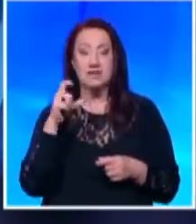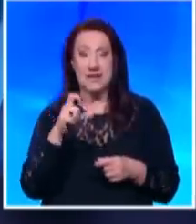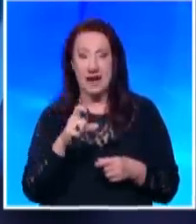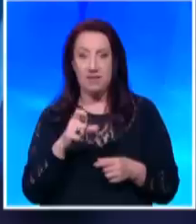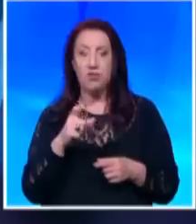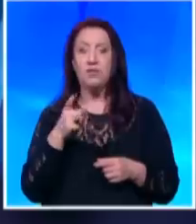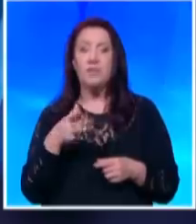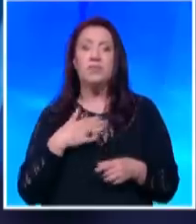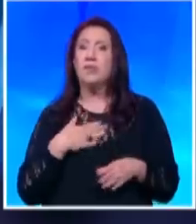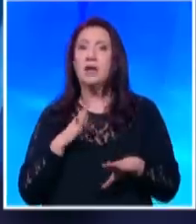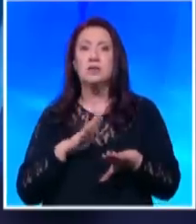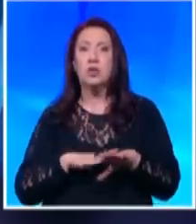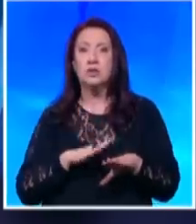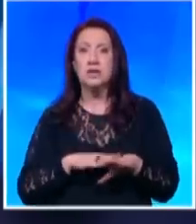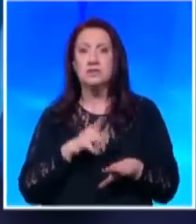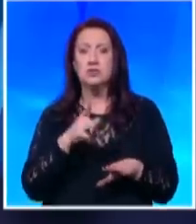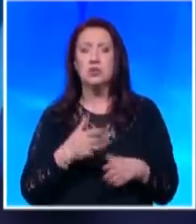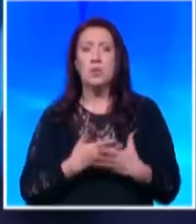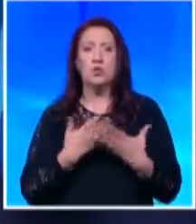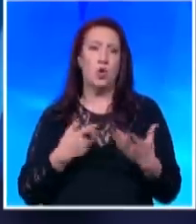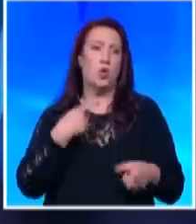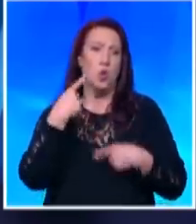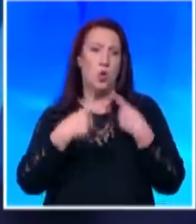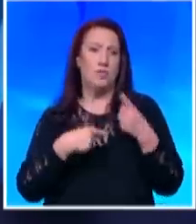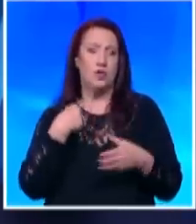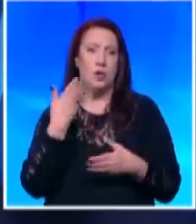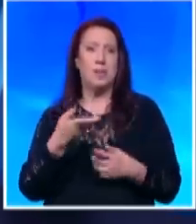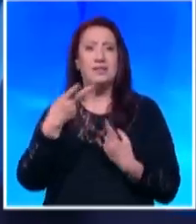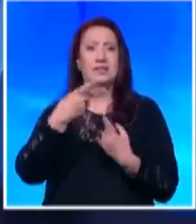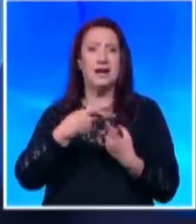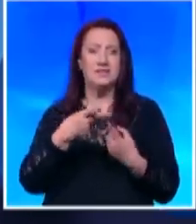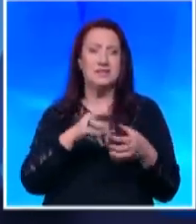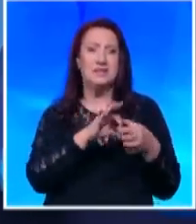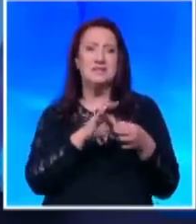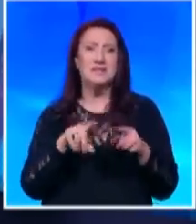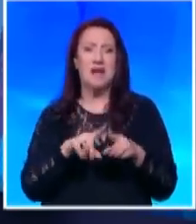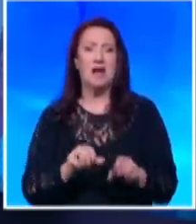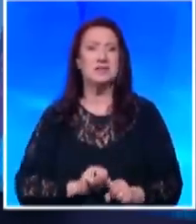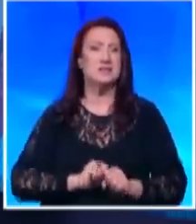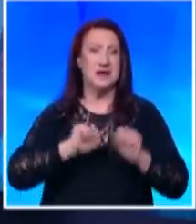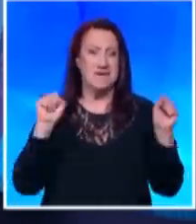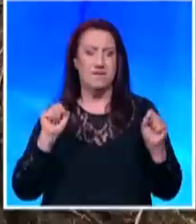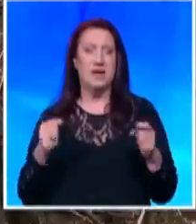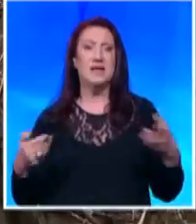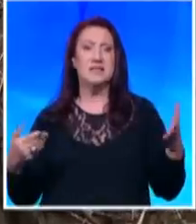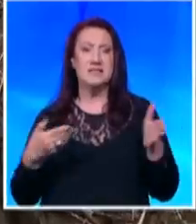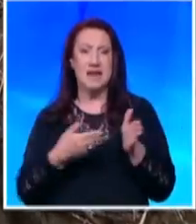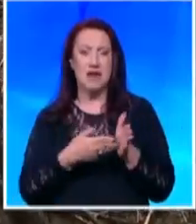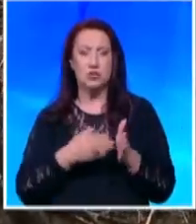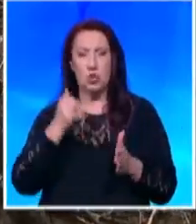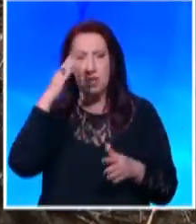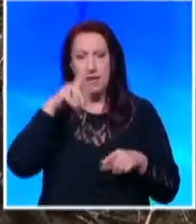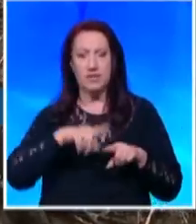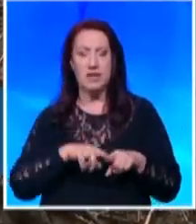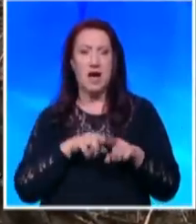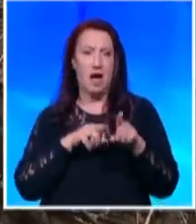аргумент. Медийните изяви на Тодоров по казуса с взрива срещу кортежа на главния прокурор. Изявленията на